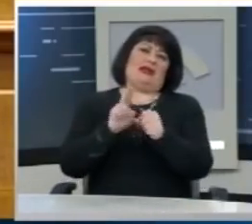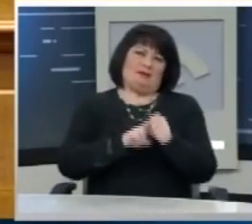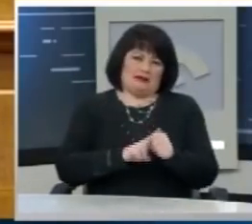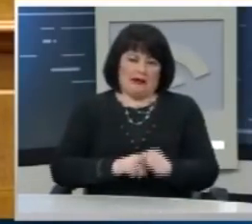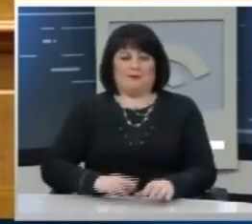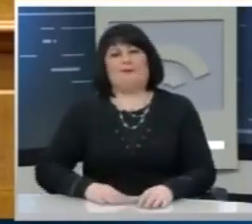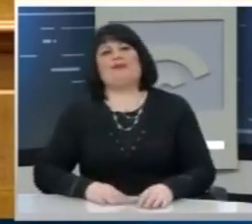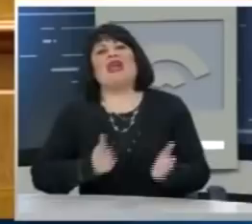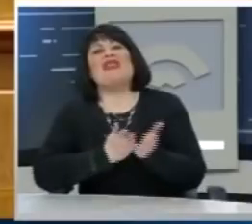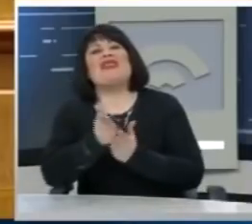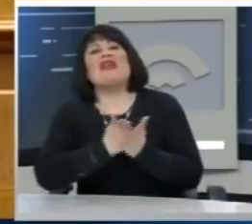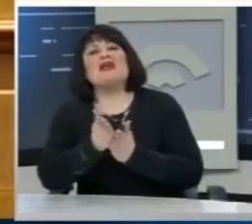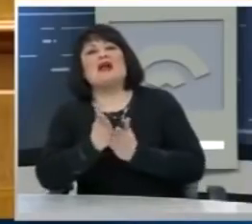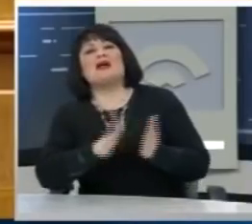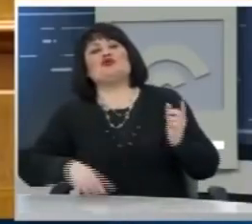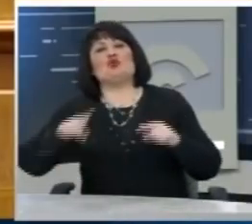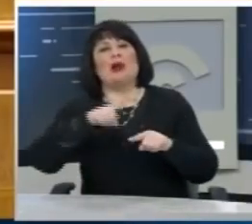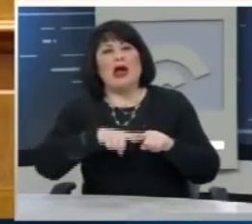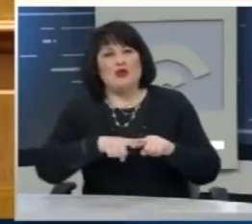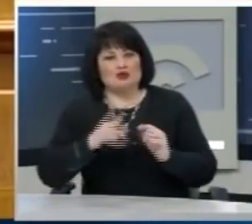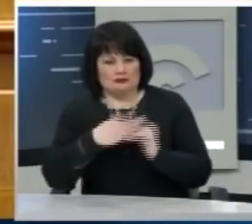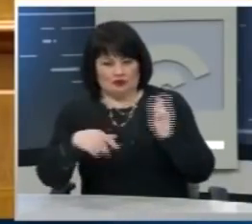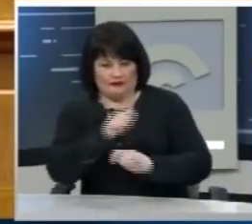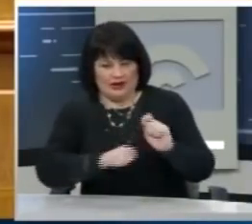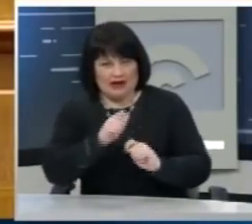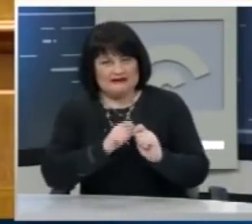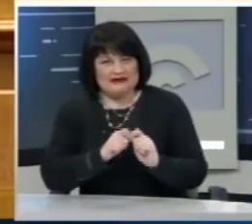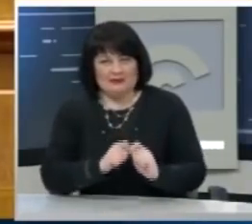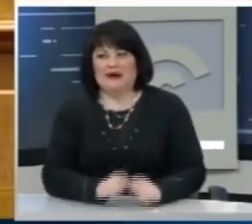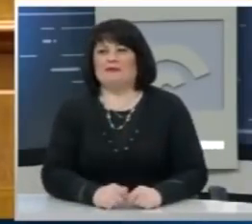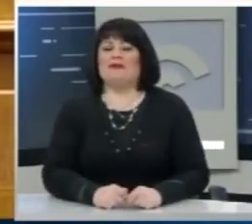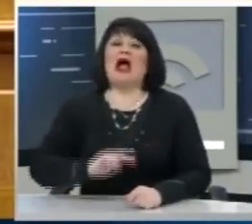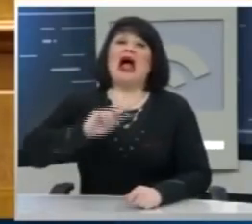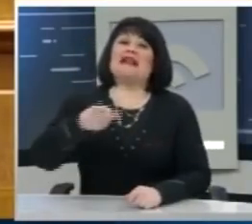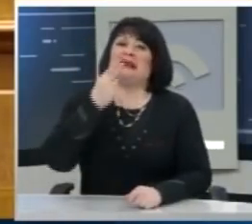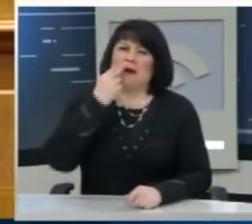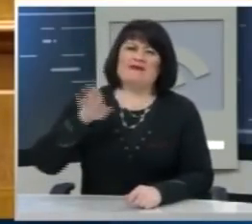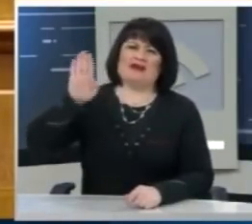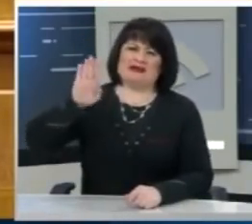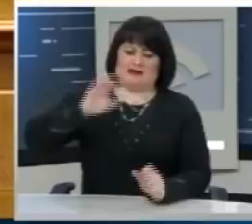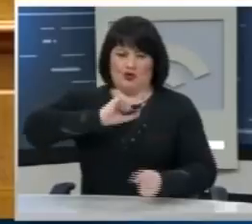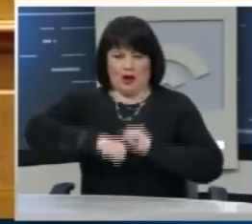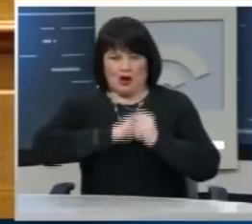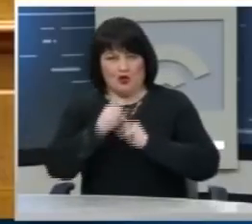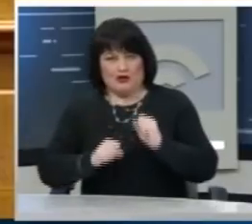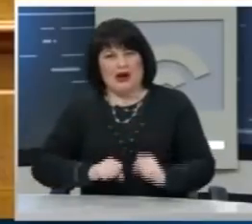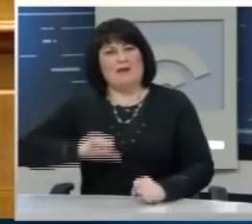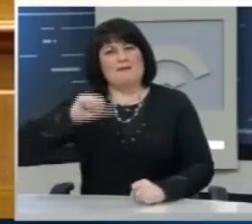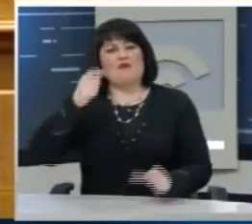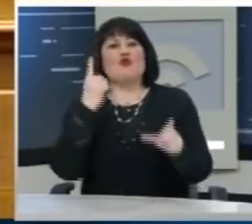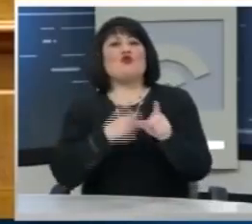τα δίκαια του λαού μας που θεμελιώθηκαν στον αντιφασιστικό του αγώνα με πρωτοστάτη